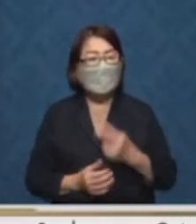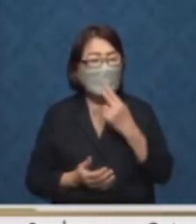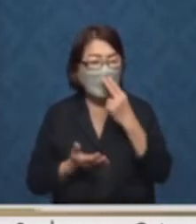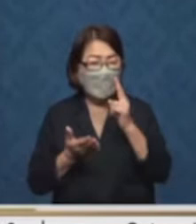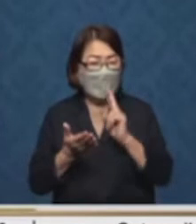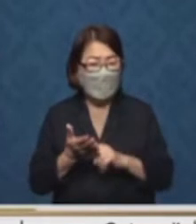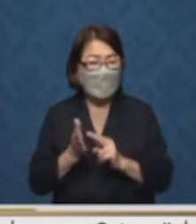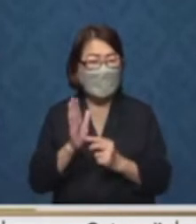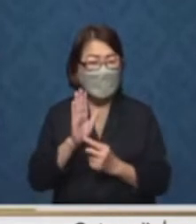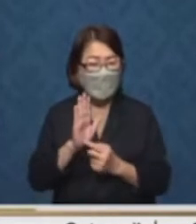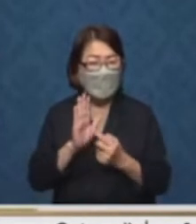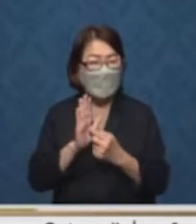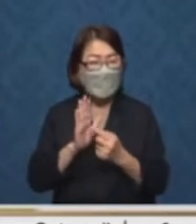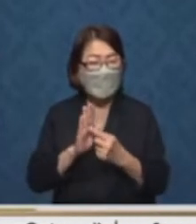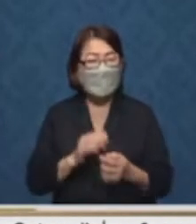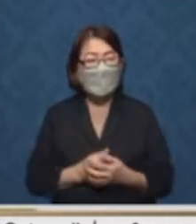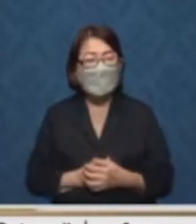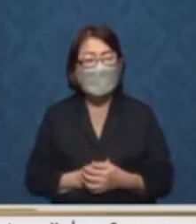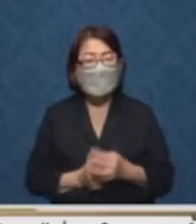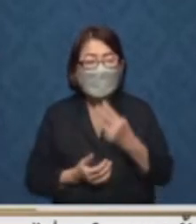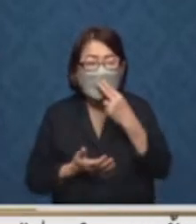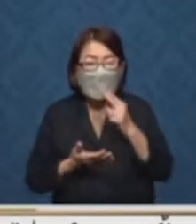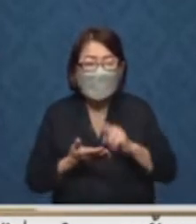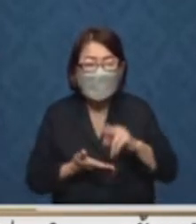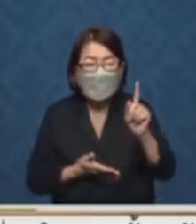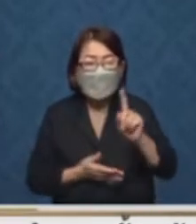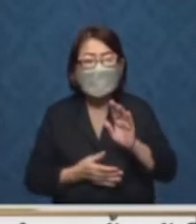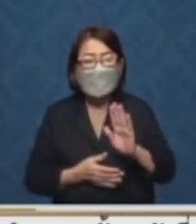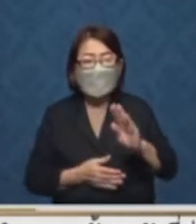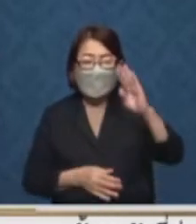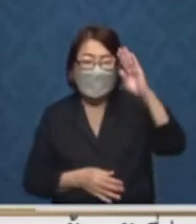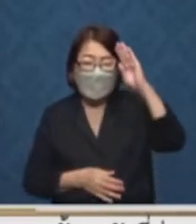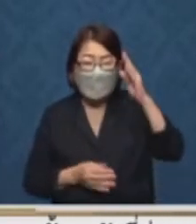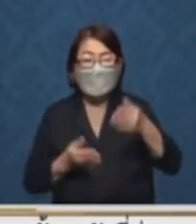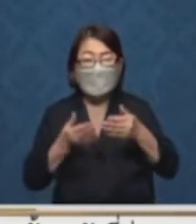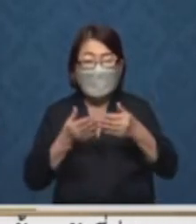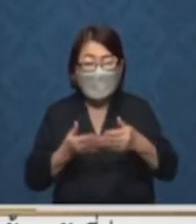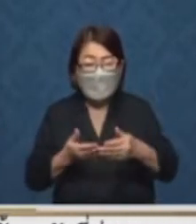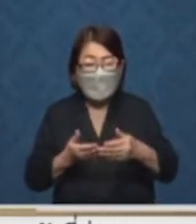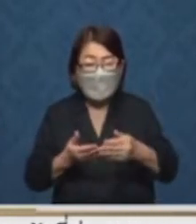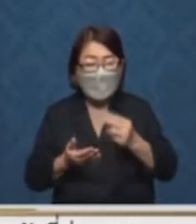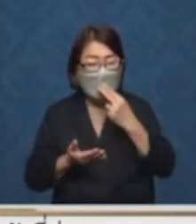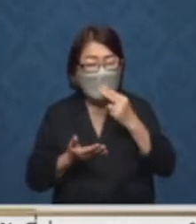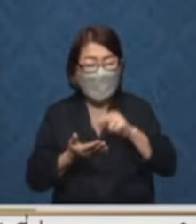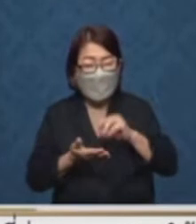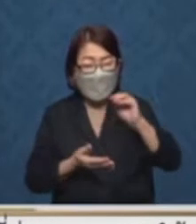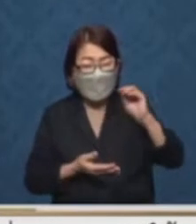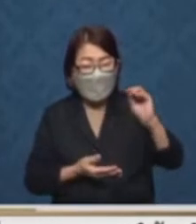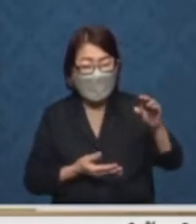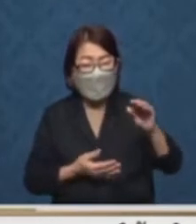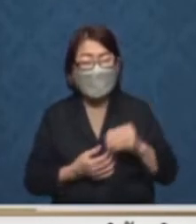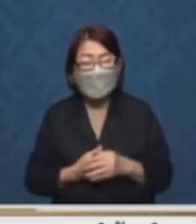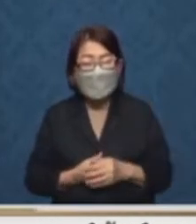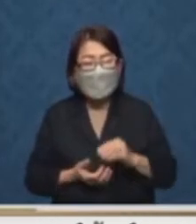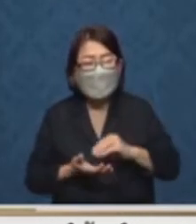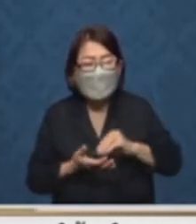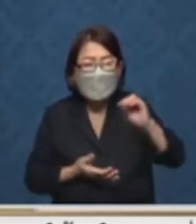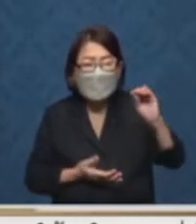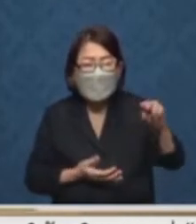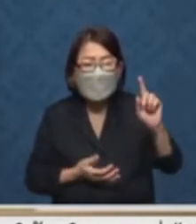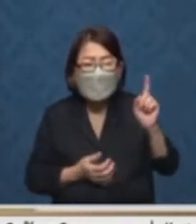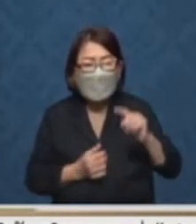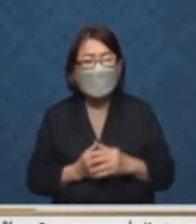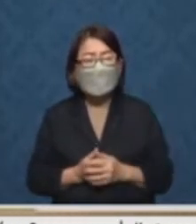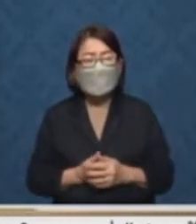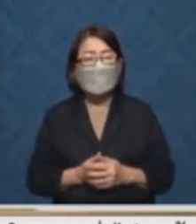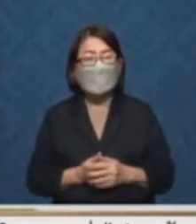ครับที่กองทัพเรือส่งไปถึงที่เขาบอกว่าอ้างว่าเป็นตัว